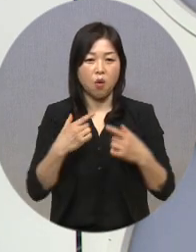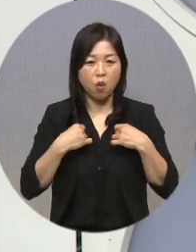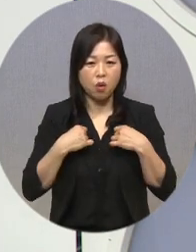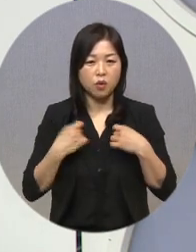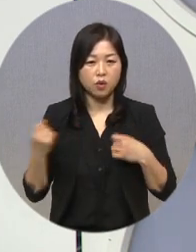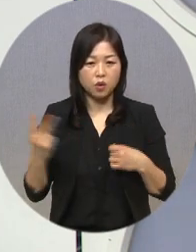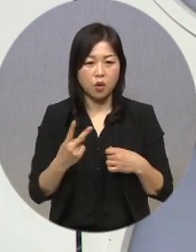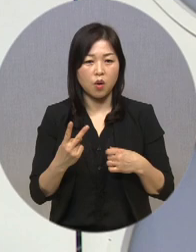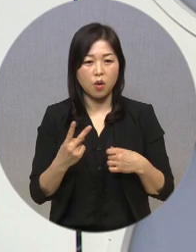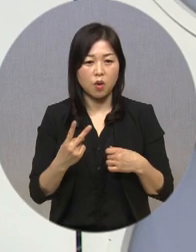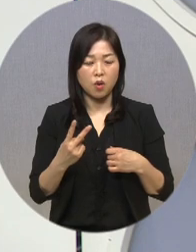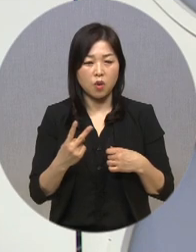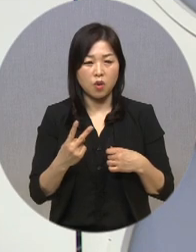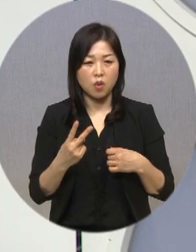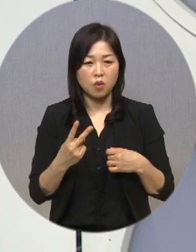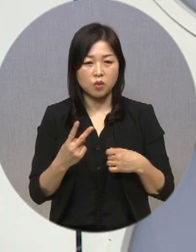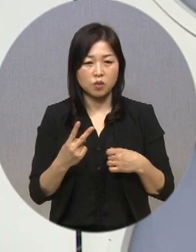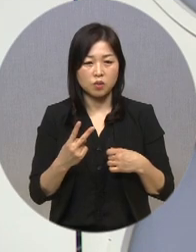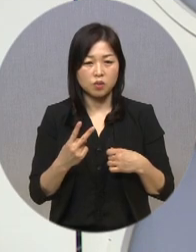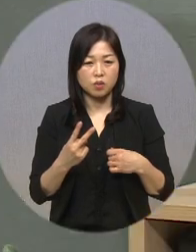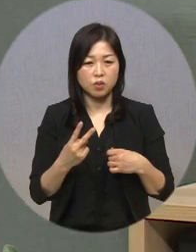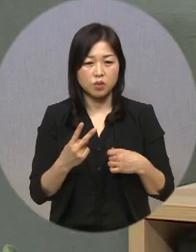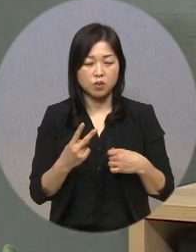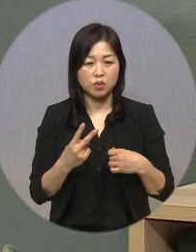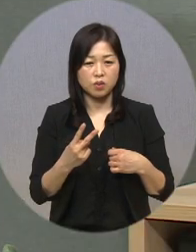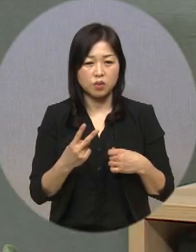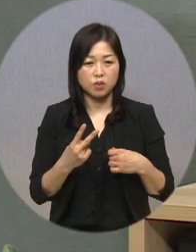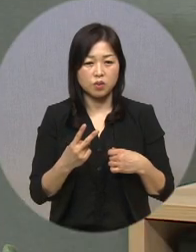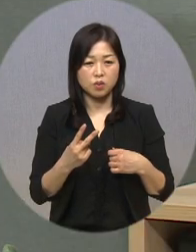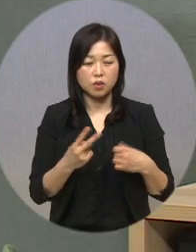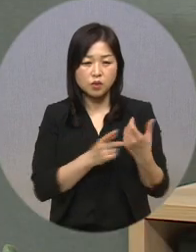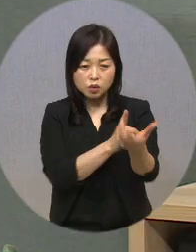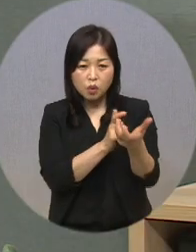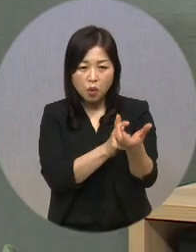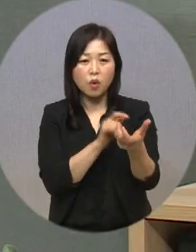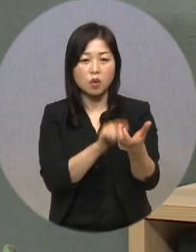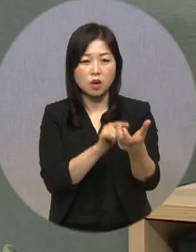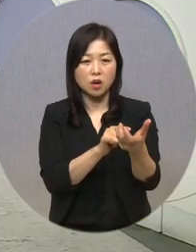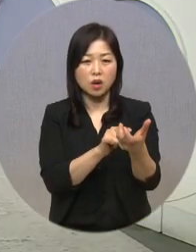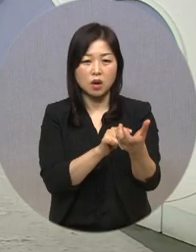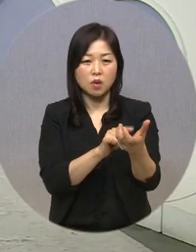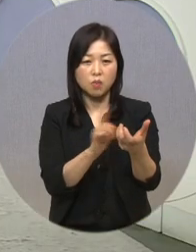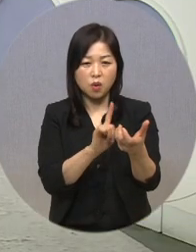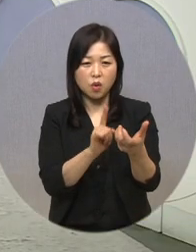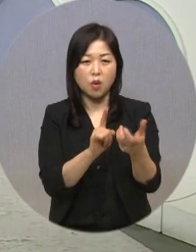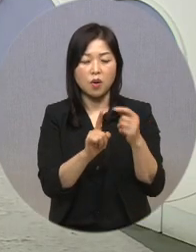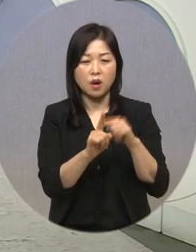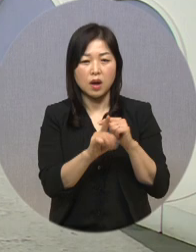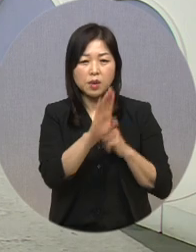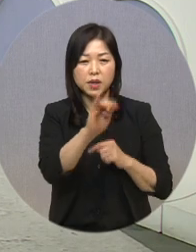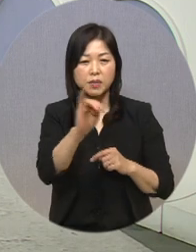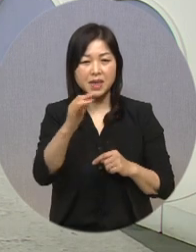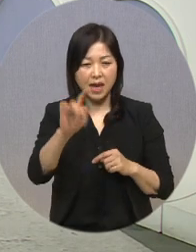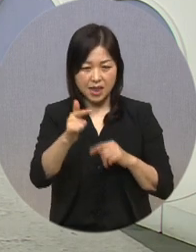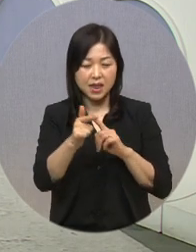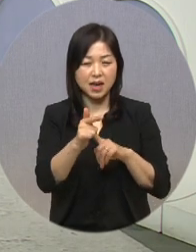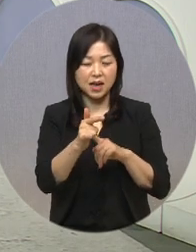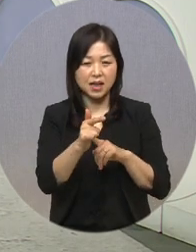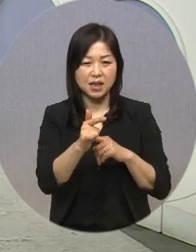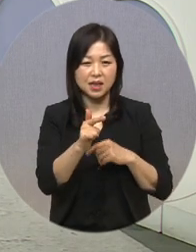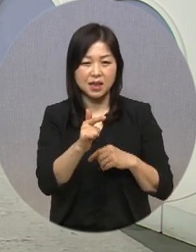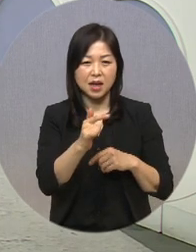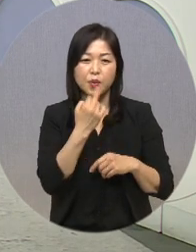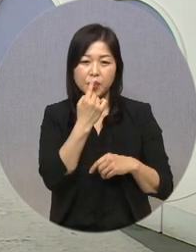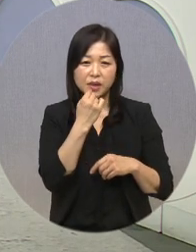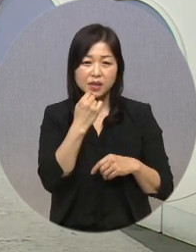아니 이게 뭐야 쏴도 뭐 공포 예 공포는 아니에요. 비비건이 비비건 아.